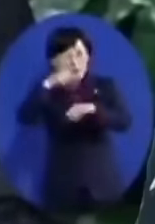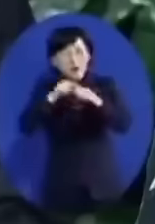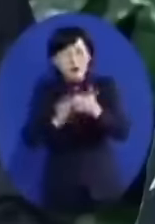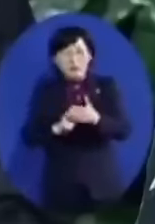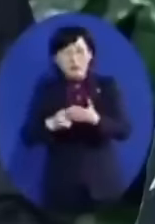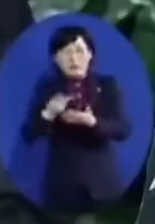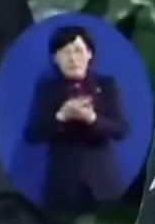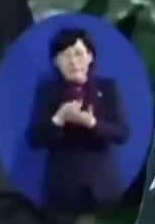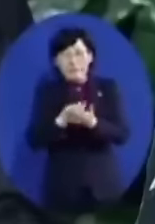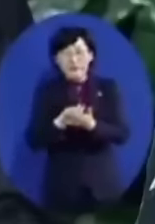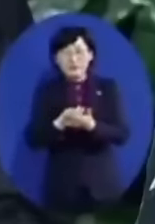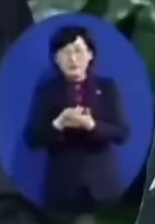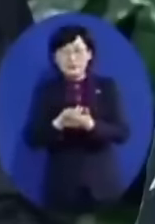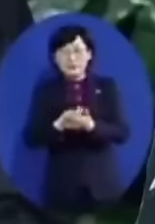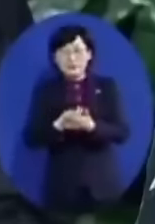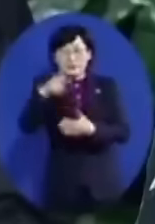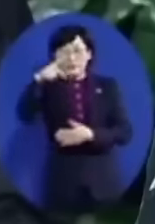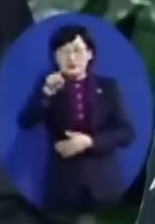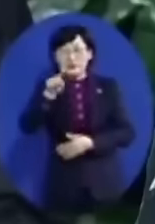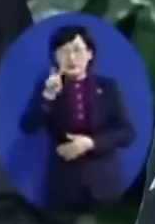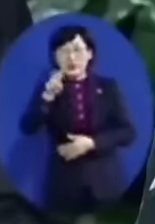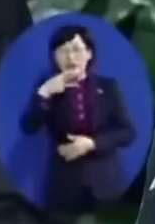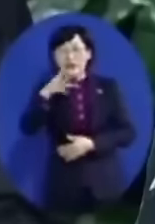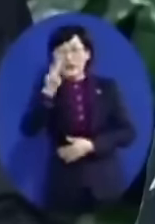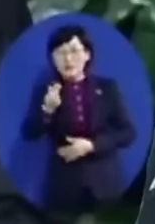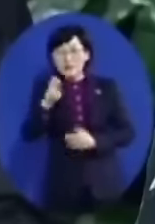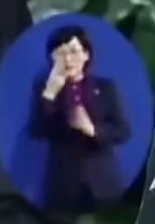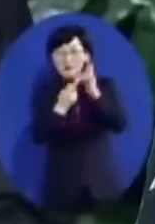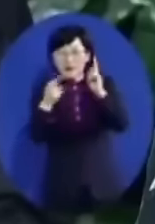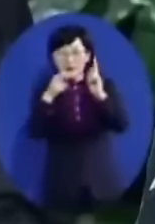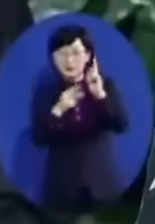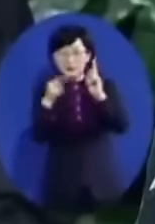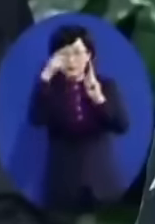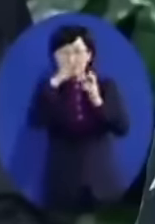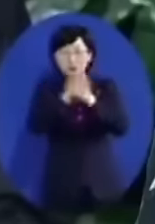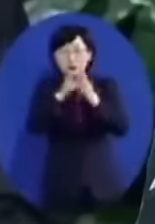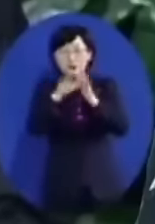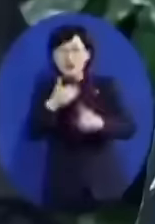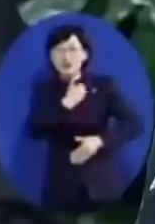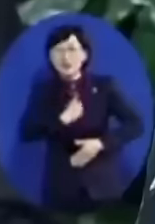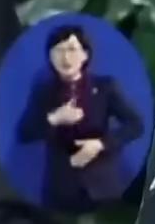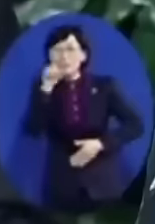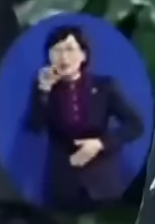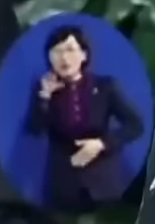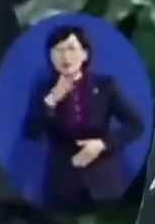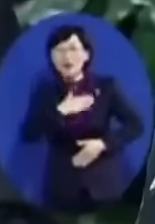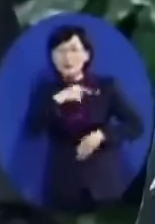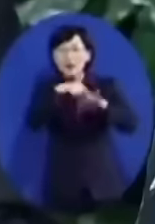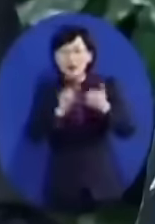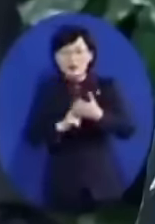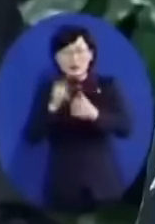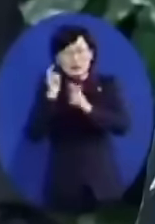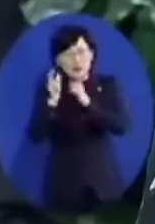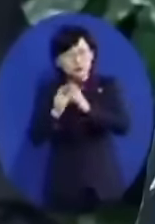그가 감람산에 기도하러 들어갈 때 제자들에게 말씀하기를 내가 마음이 지금 번뇌로워 죽을지니라.